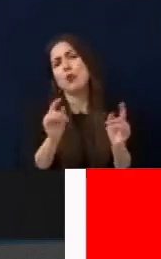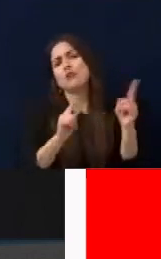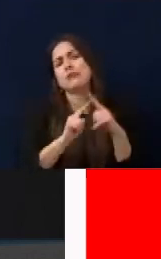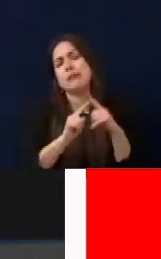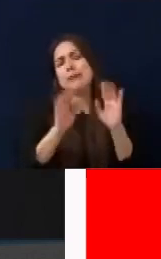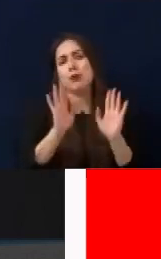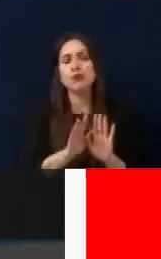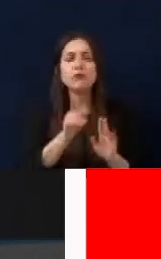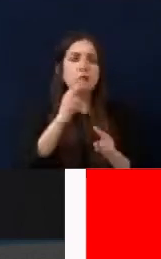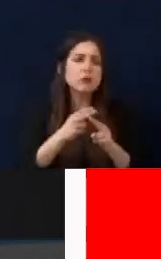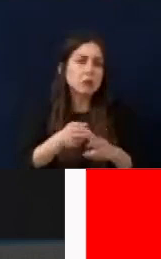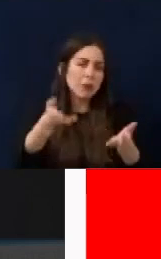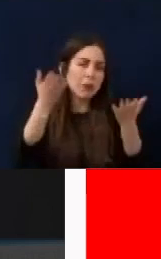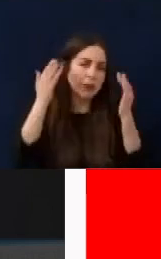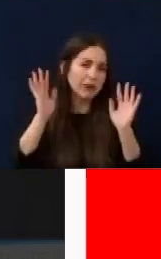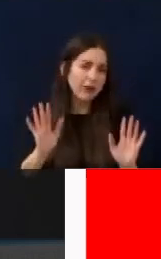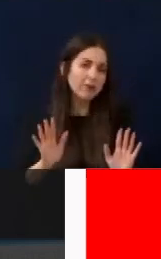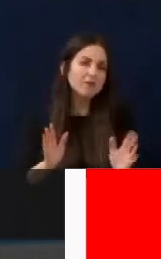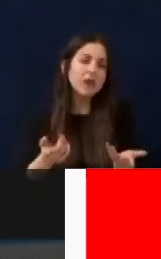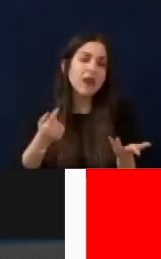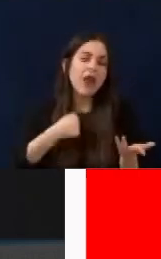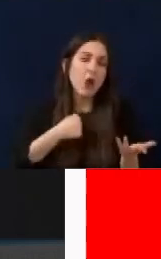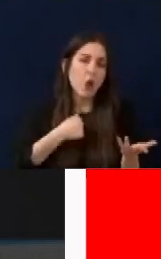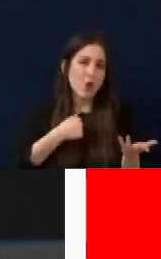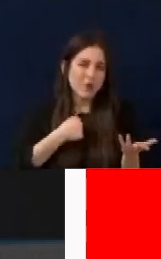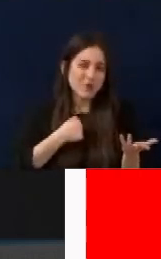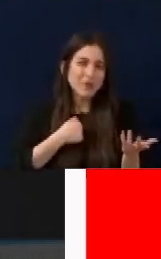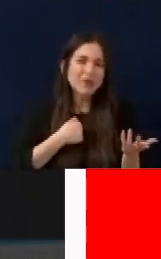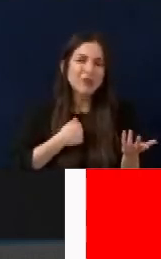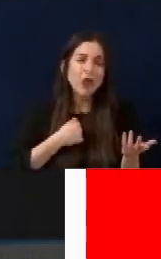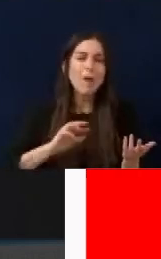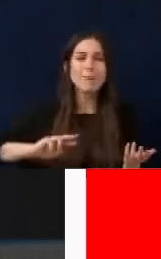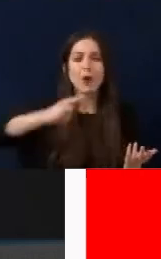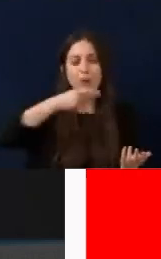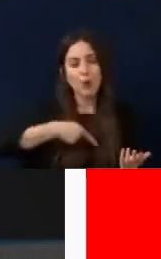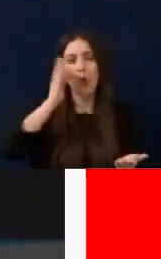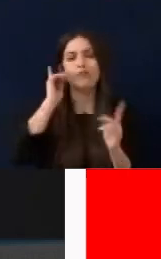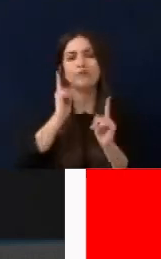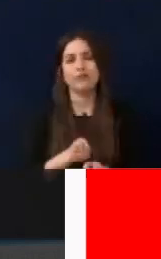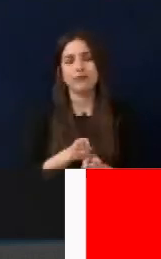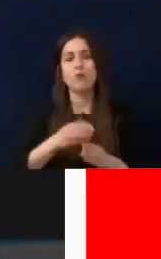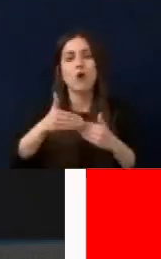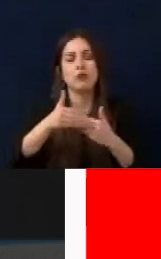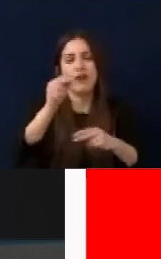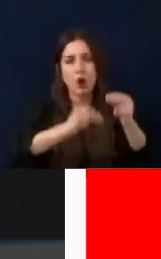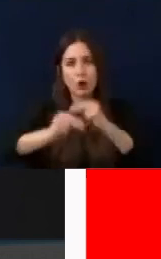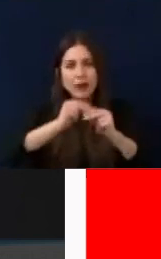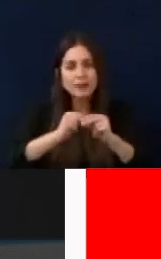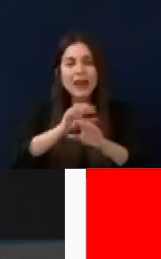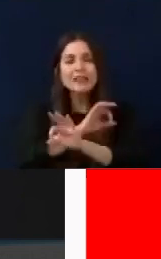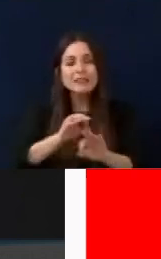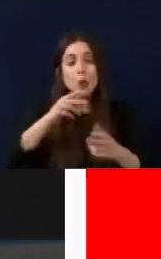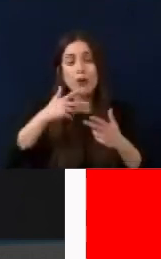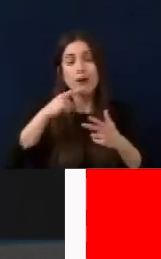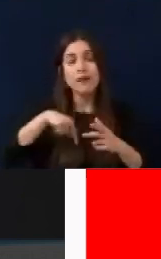απόφαση που λήφθηκε για λόγους συμβολικούς, μιας και η περιοχή έχει βρεθεί στην πρώτη γραμμή των εθνικών προκλήσεων. Την ίδια ώρα, ο Πρωθυπουργός τόνισε ότι οι εκλογές